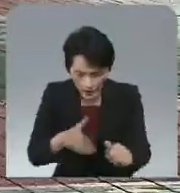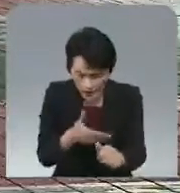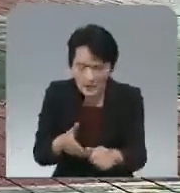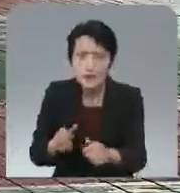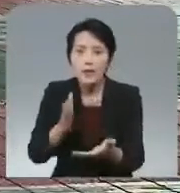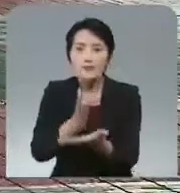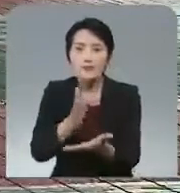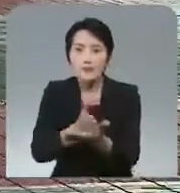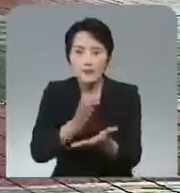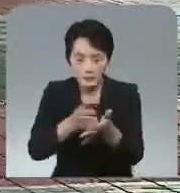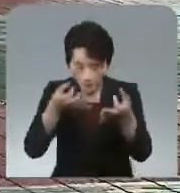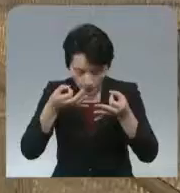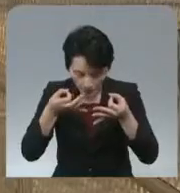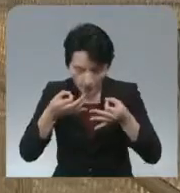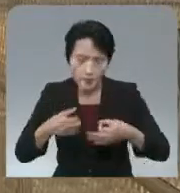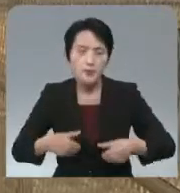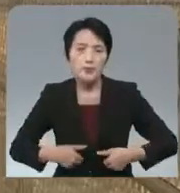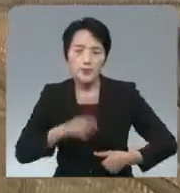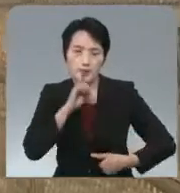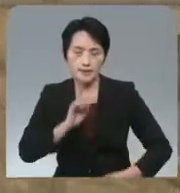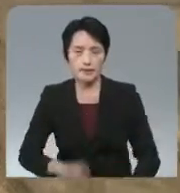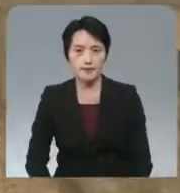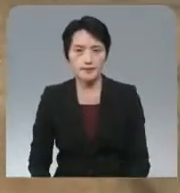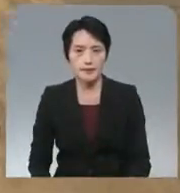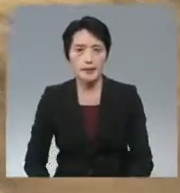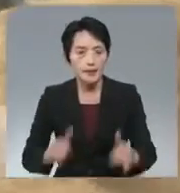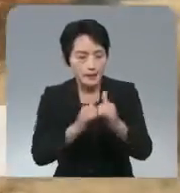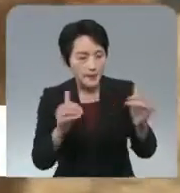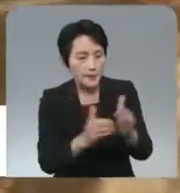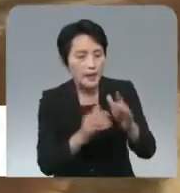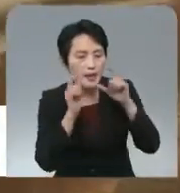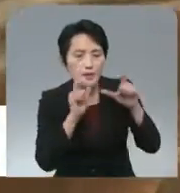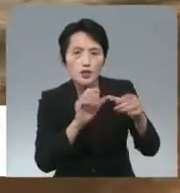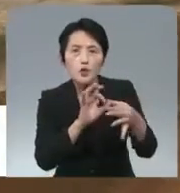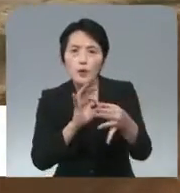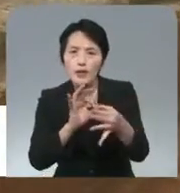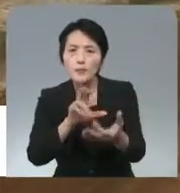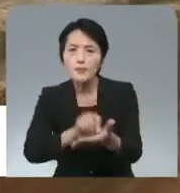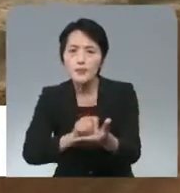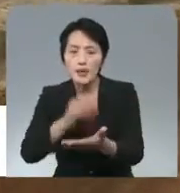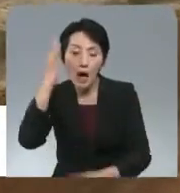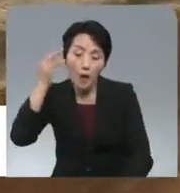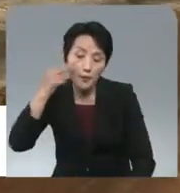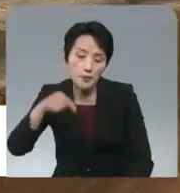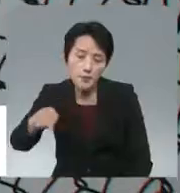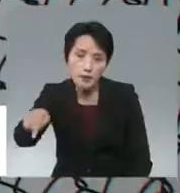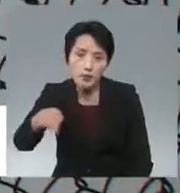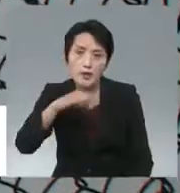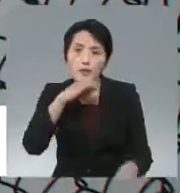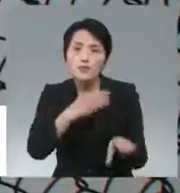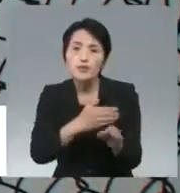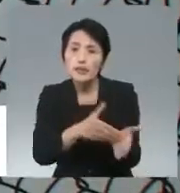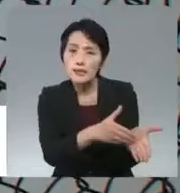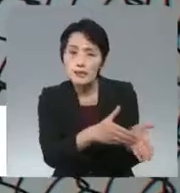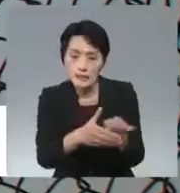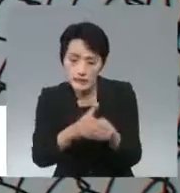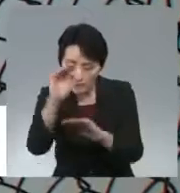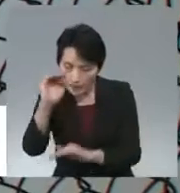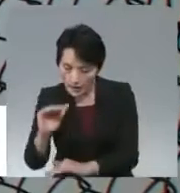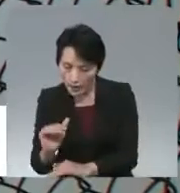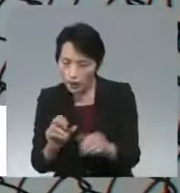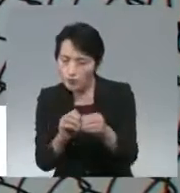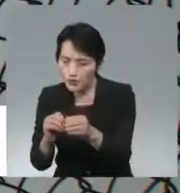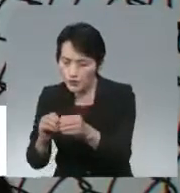下届政府。文在寅就中战宣言表示，韩美已就向北韩提出的中战宣言文案达成了一